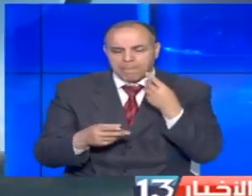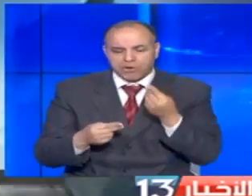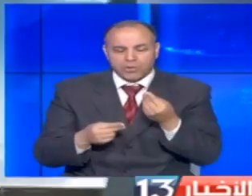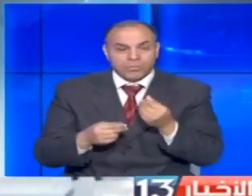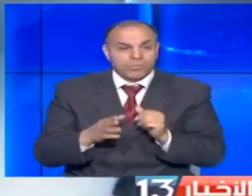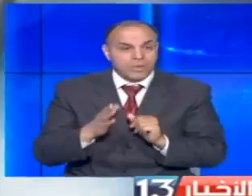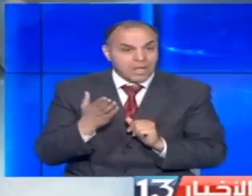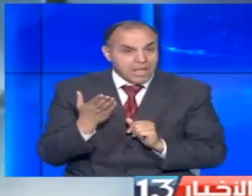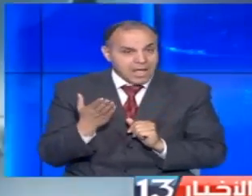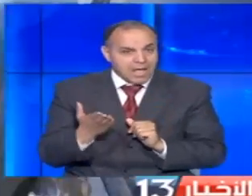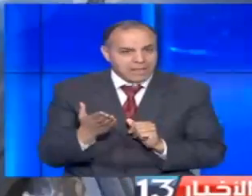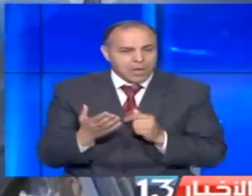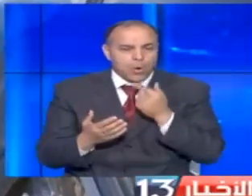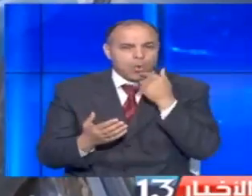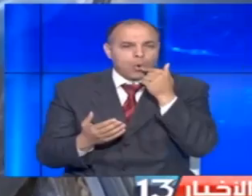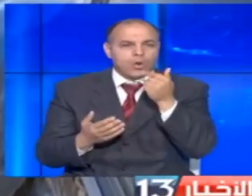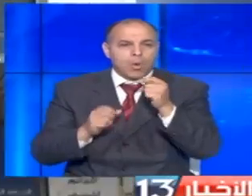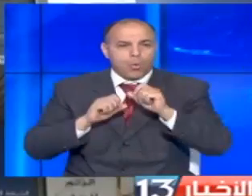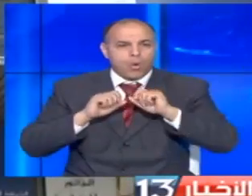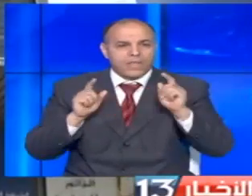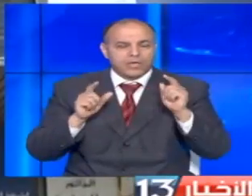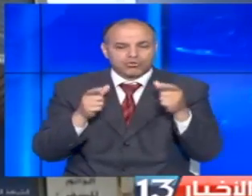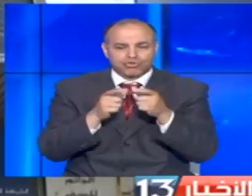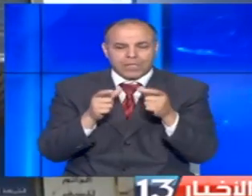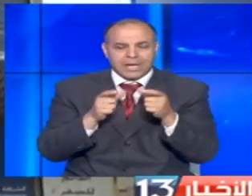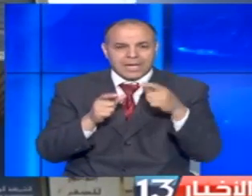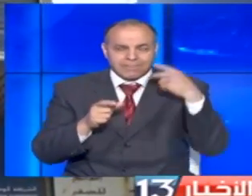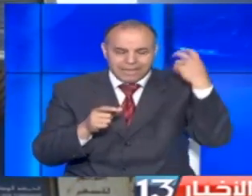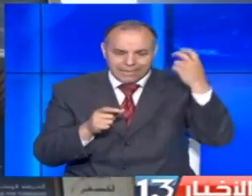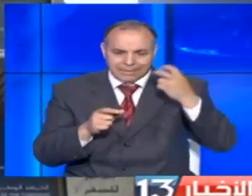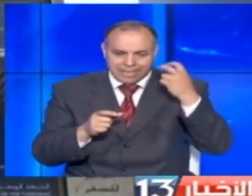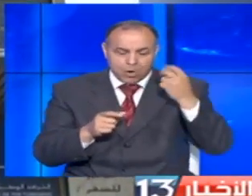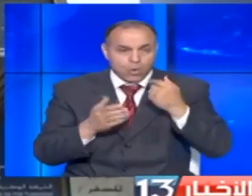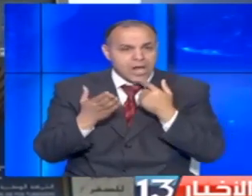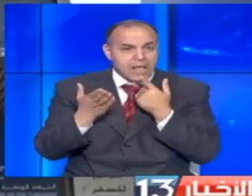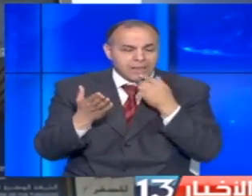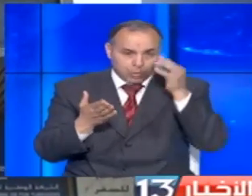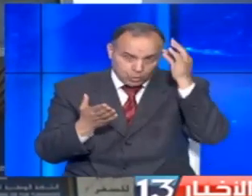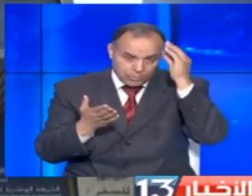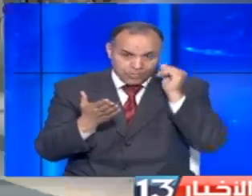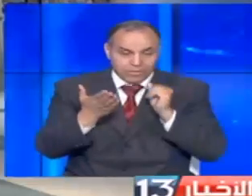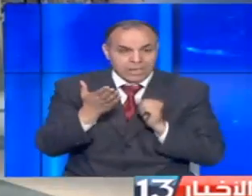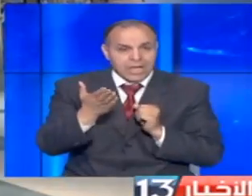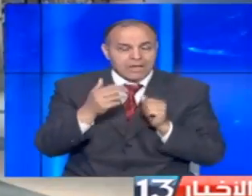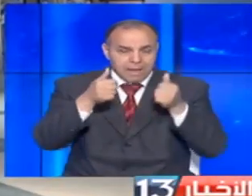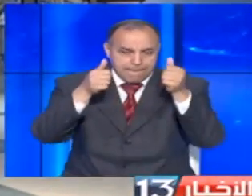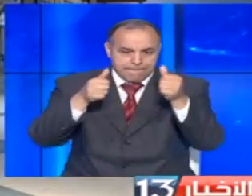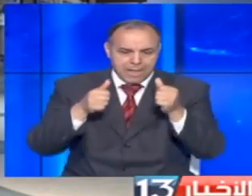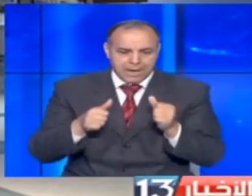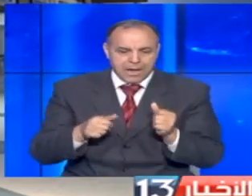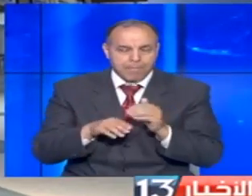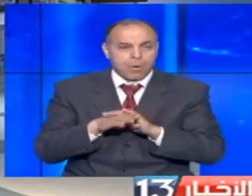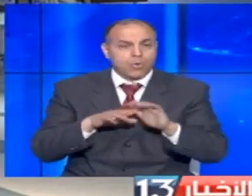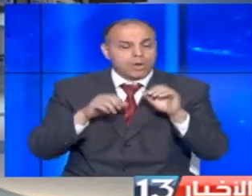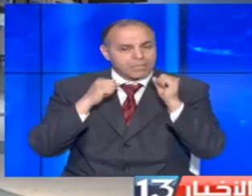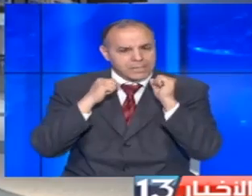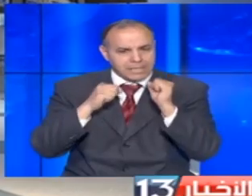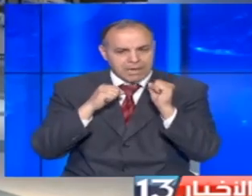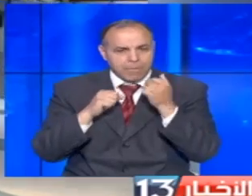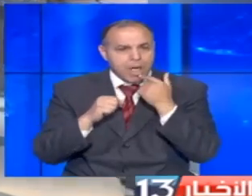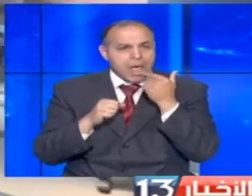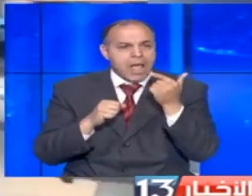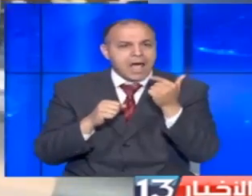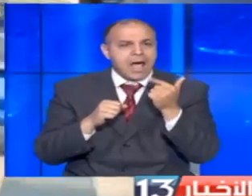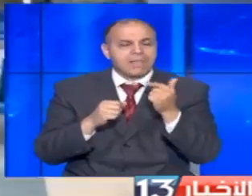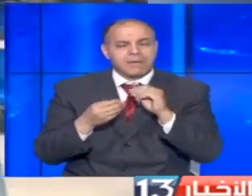هامه في المقابل اوضحت الشركه الوطنيه للسكك الحديديه التونسيه في بلاغ بشان الاضراب وبخصوص